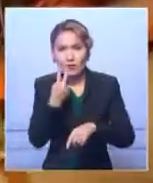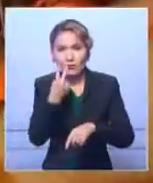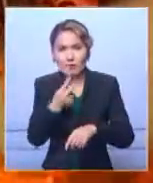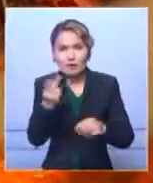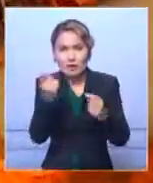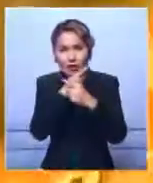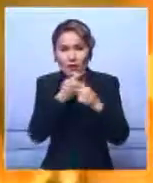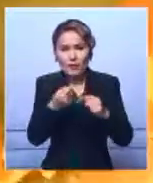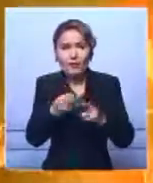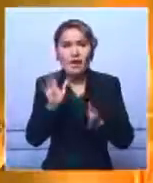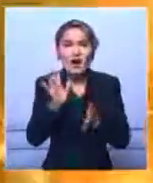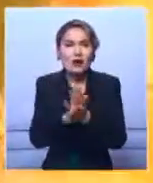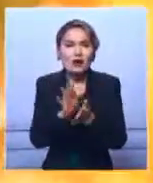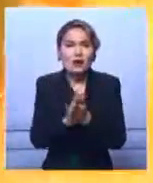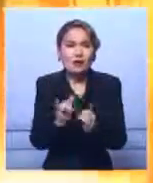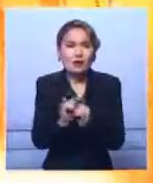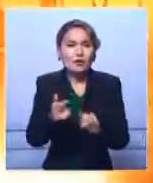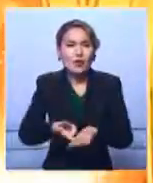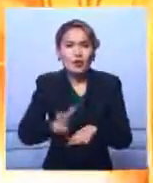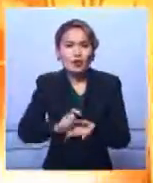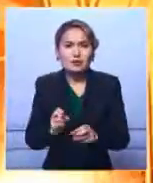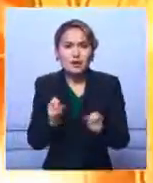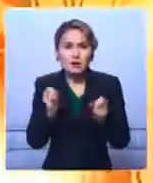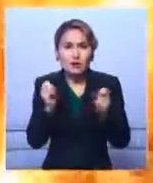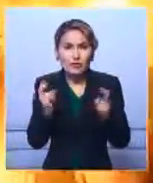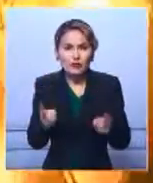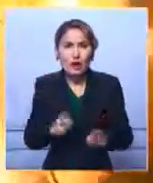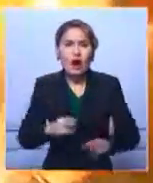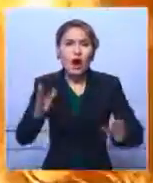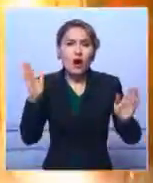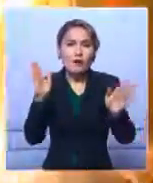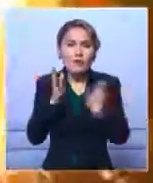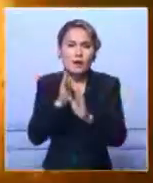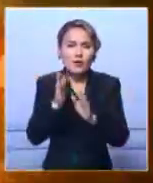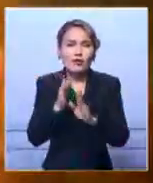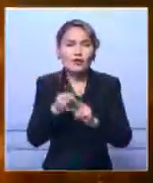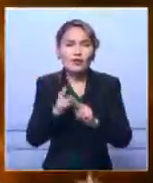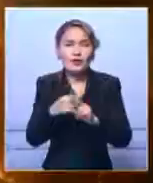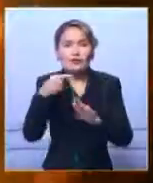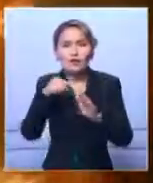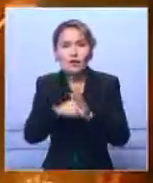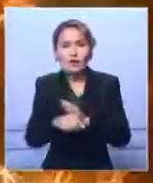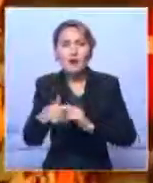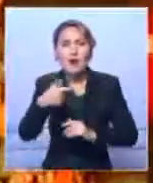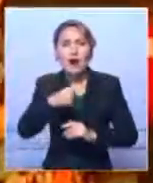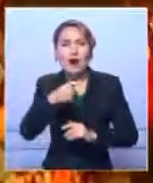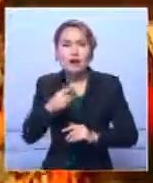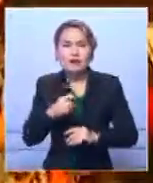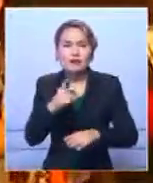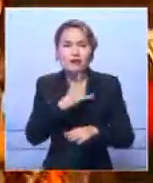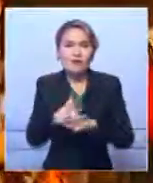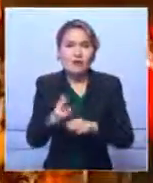бойынша бұл ластанудың ең қауіпті деңгейі. Сарапшылардың айтуынша ауа құрамында улы газдардың көп